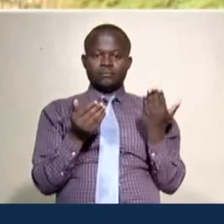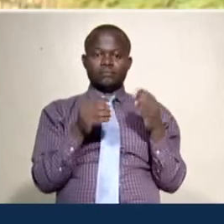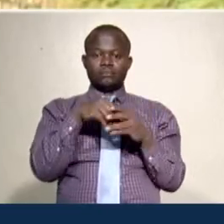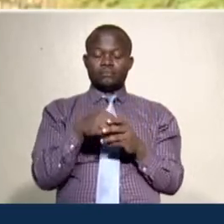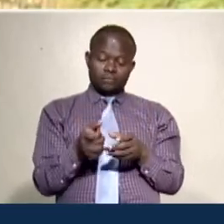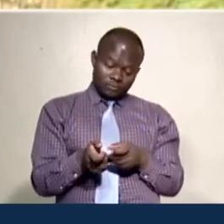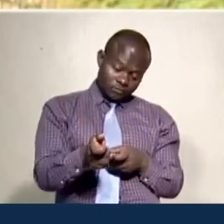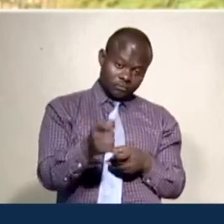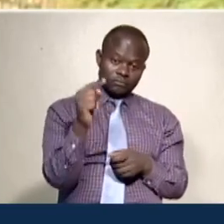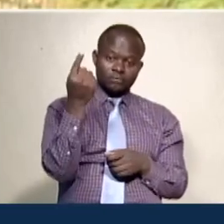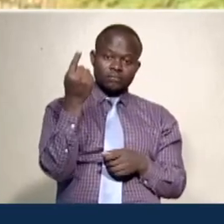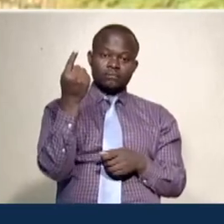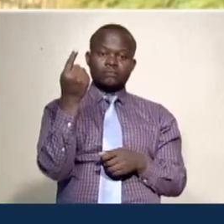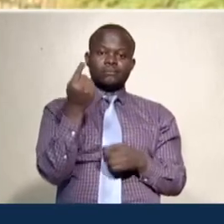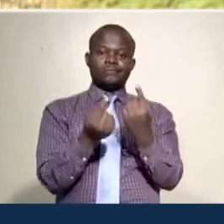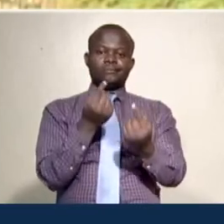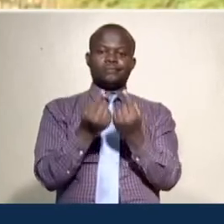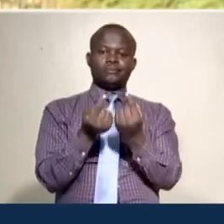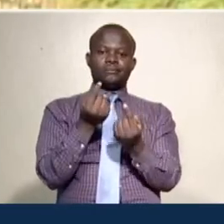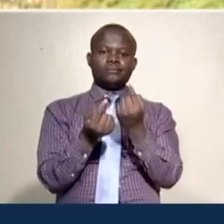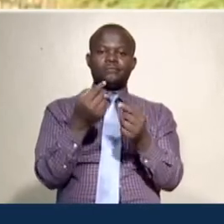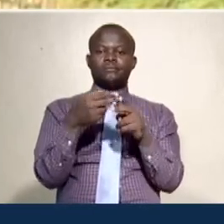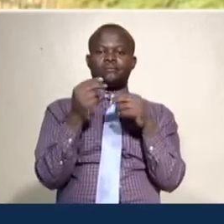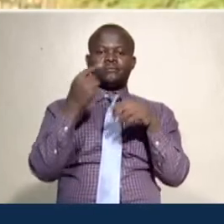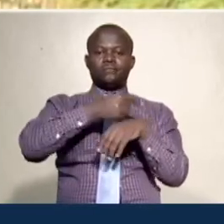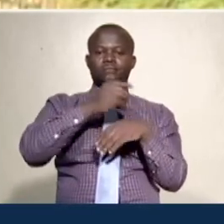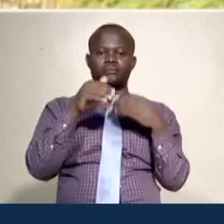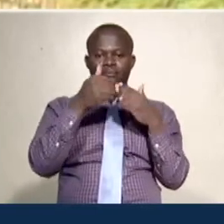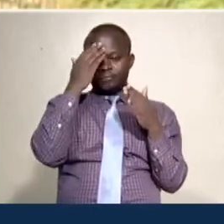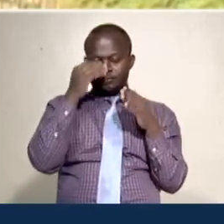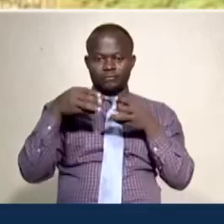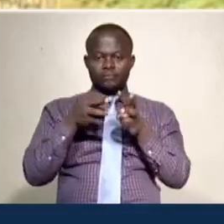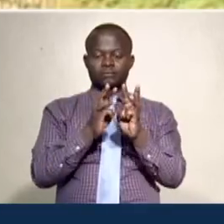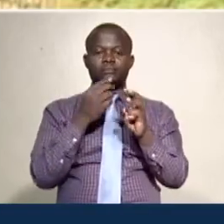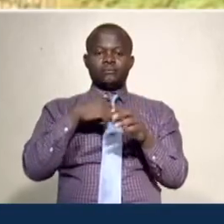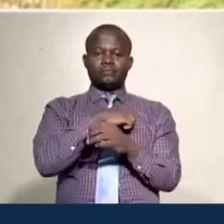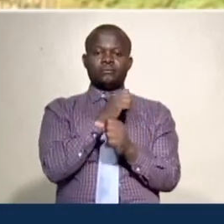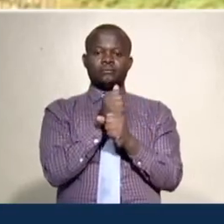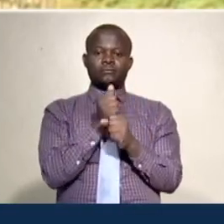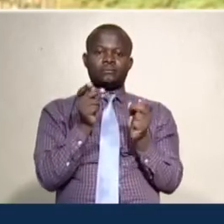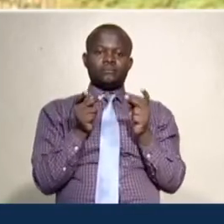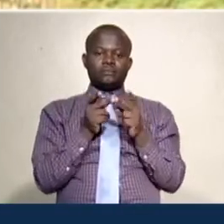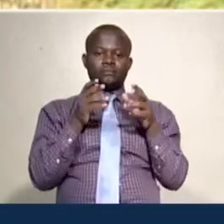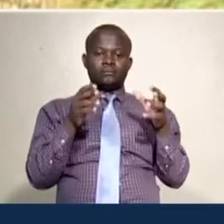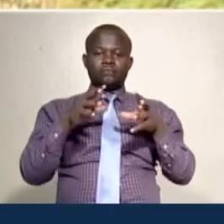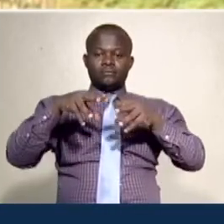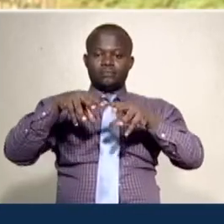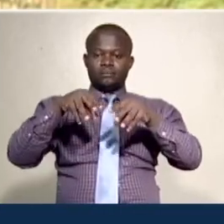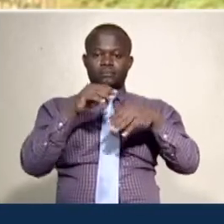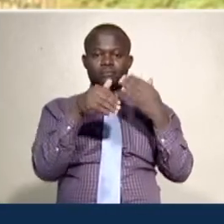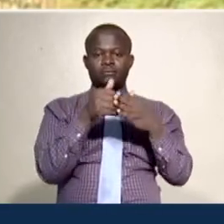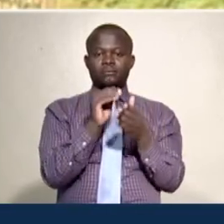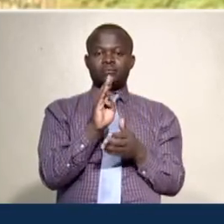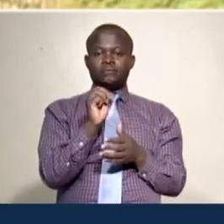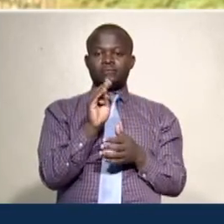urukwi rumwe rukagutekera hafi umunsi wose. Kubera uburyo yarondereza yacu ikose ku gice kinini cyayo gikozwe n'ibumba kandi buryo